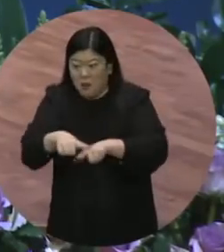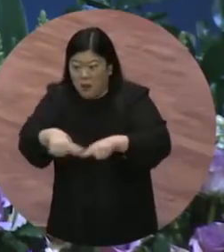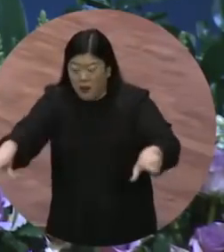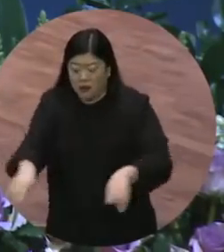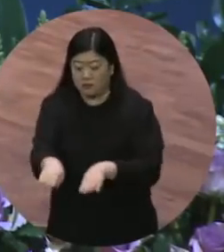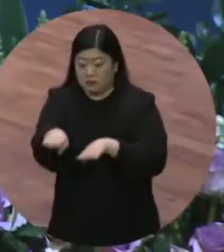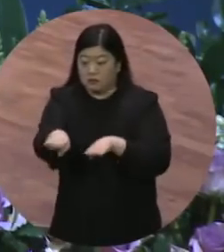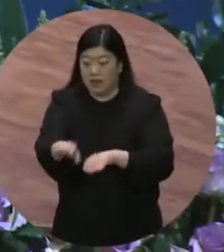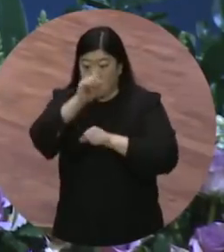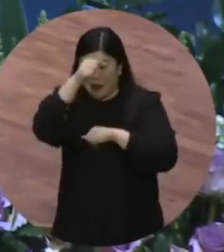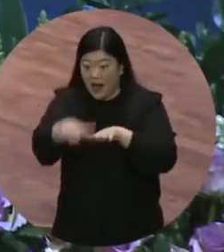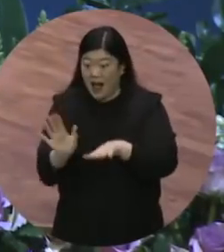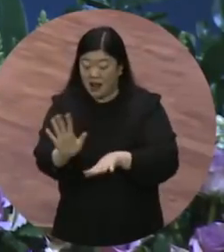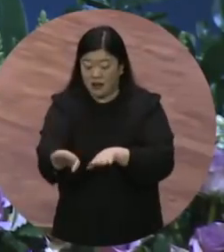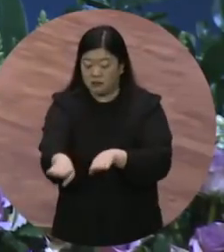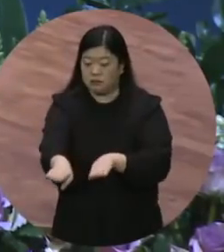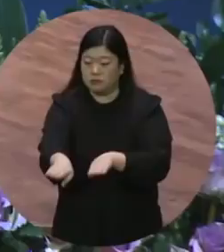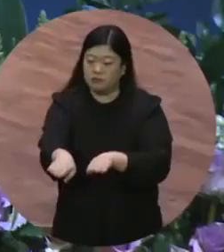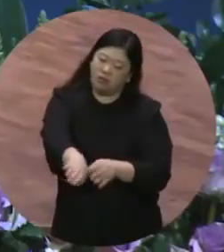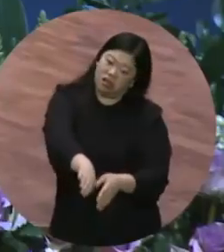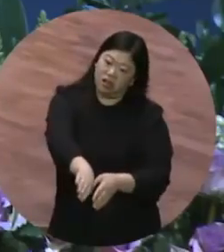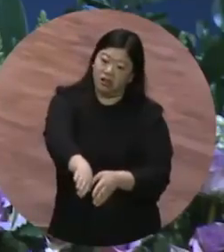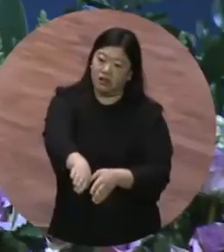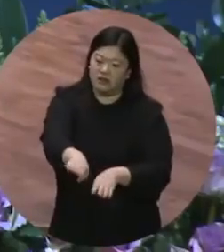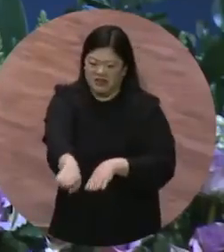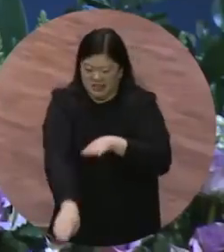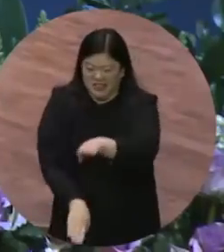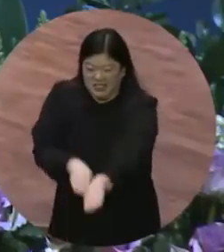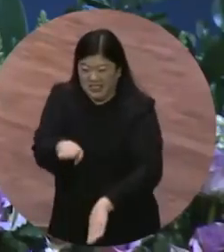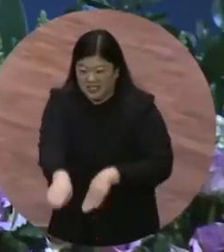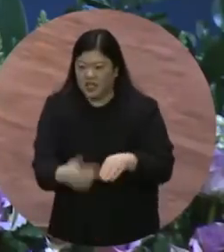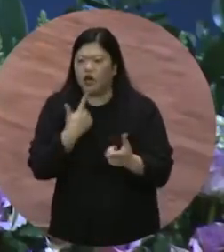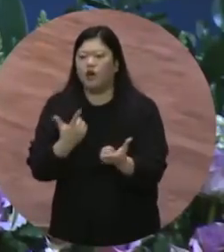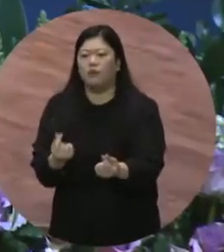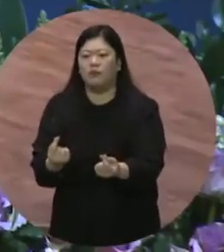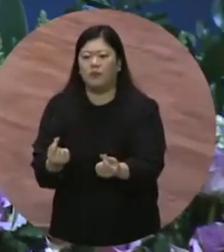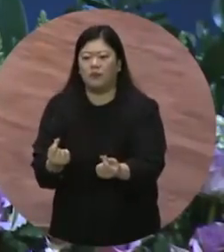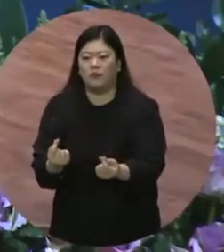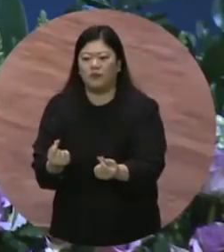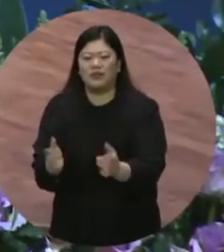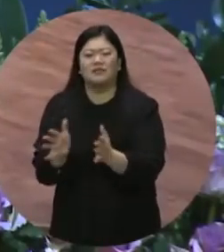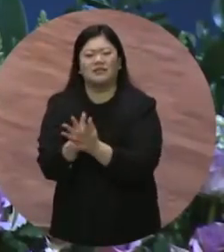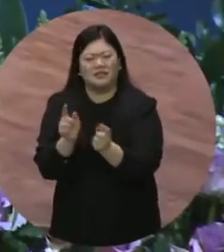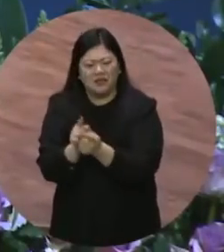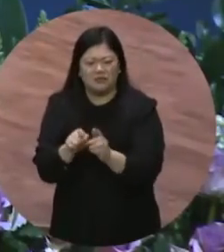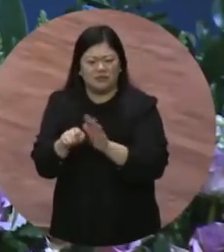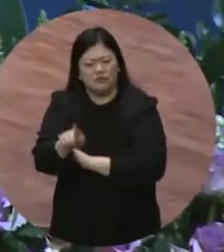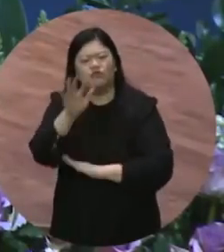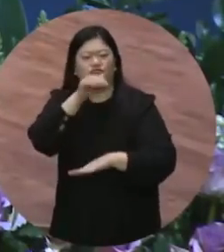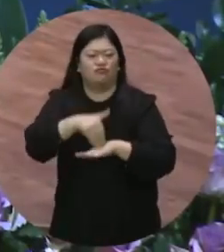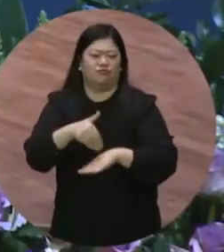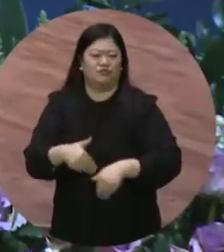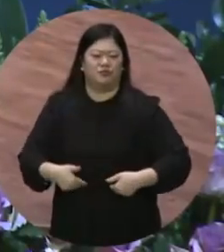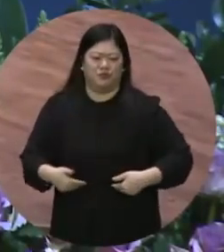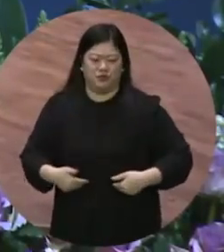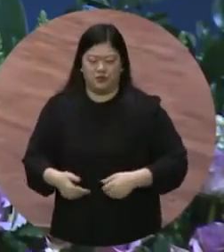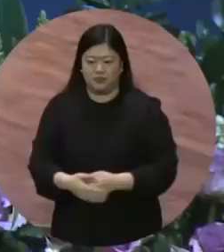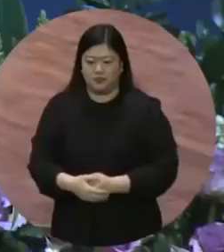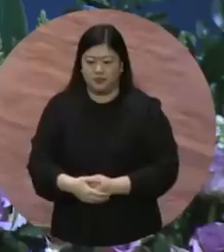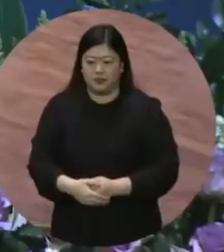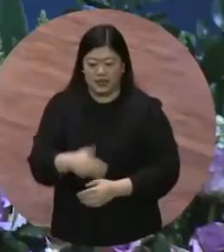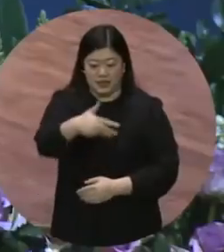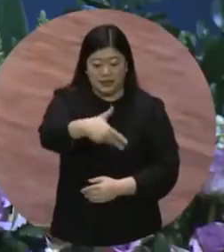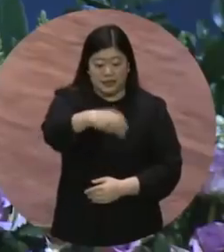뭔가? 그것은 아브라함도 모르는 사이에 체질이 창세기 3장 나 중심, 창세기 6장